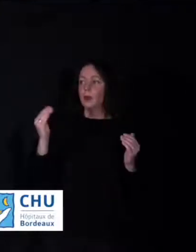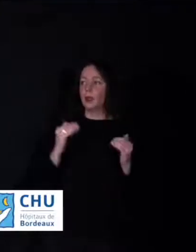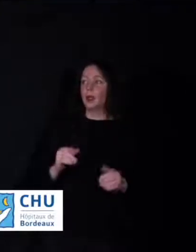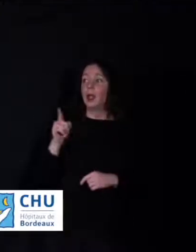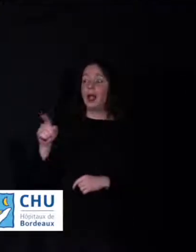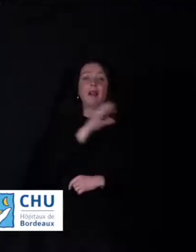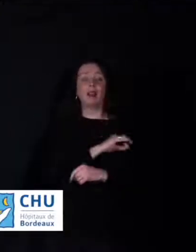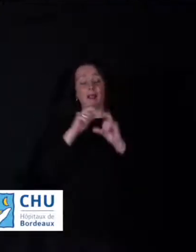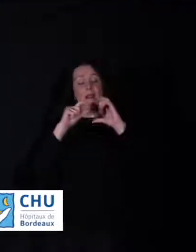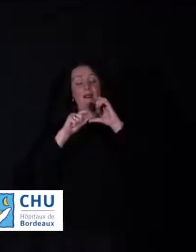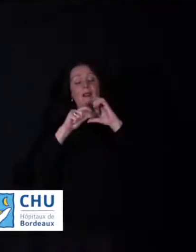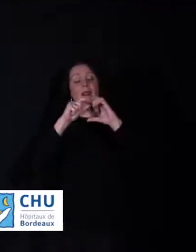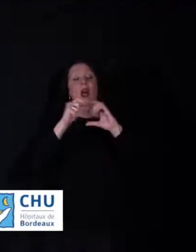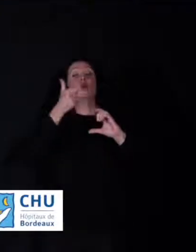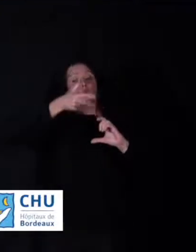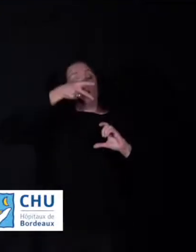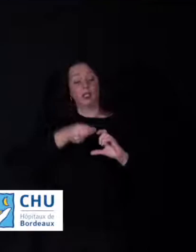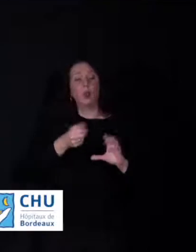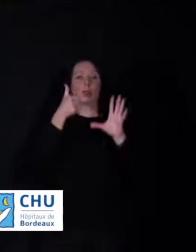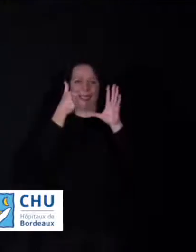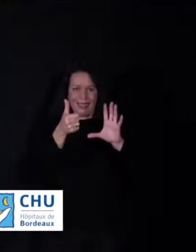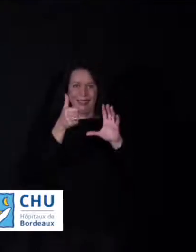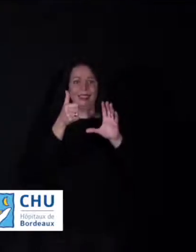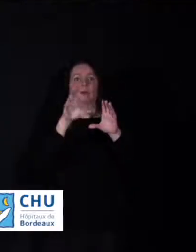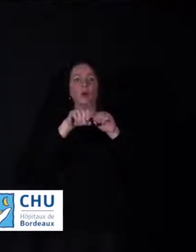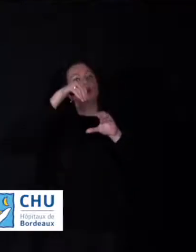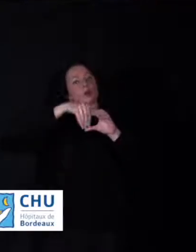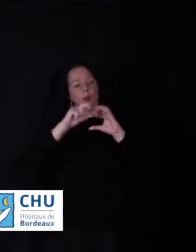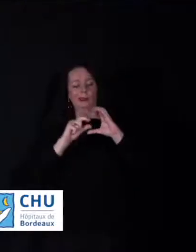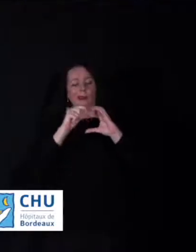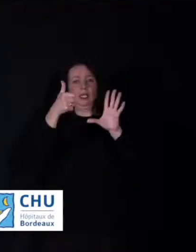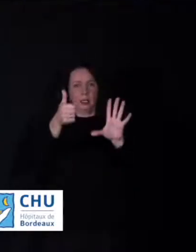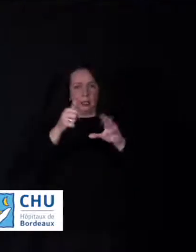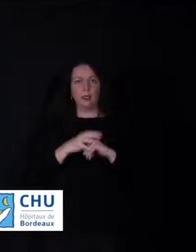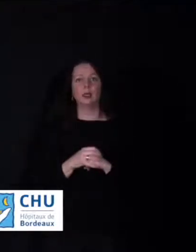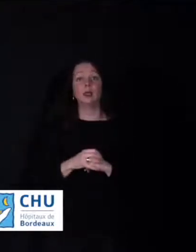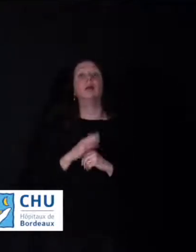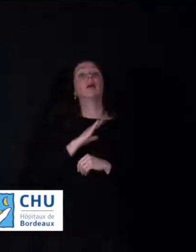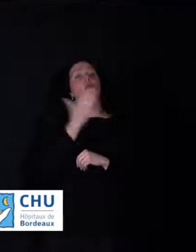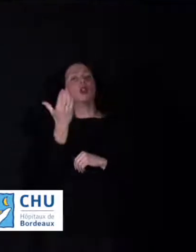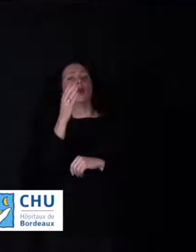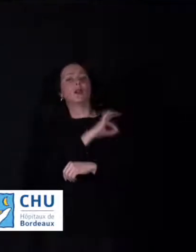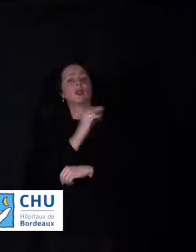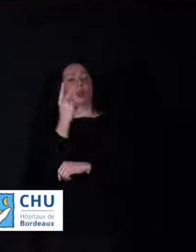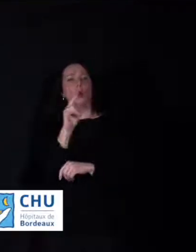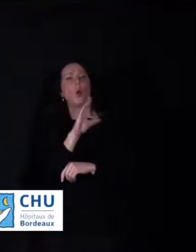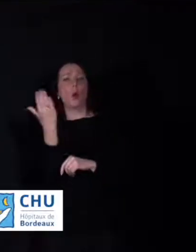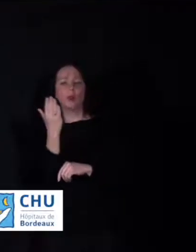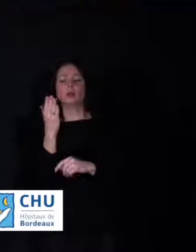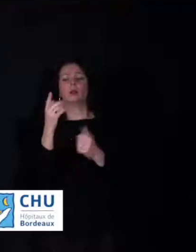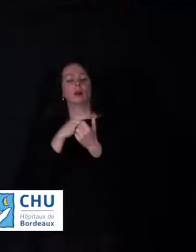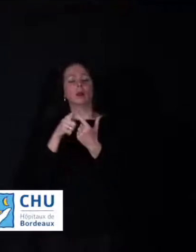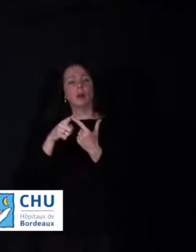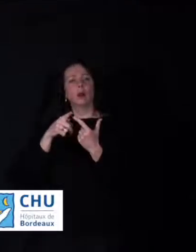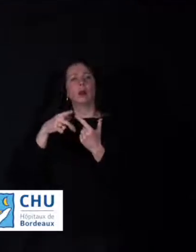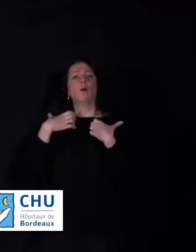hexavalent, une injection, 6 valences. Et puis à côté de ça, on aura 2 autres vaccins qui vont prévenir pour le